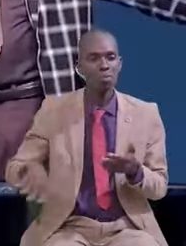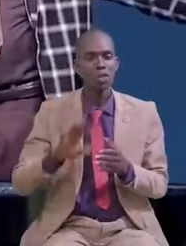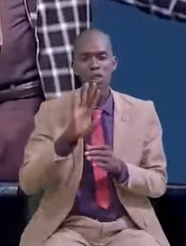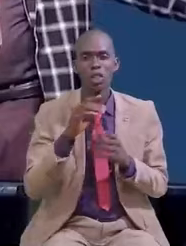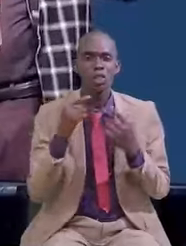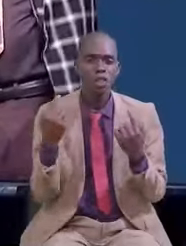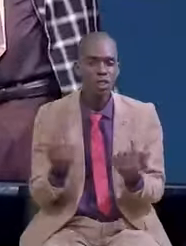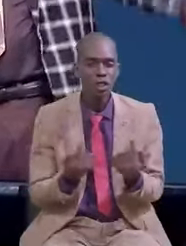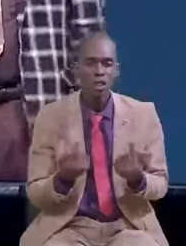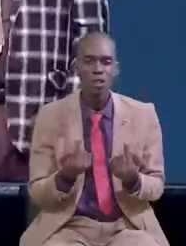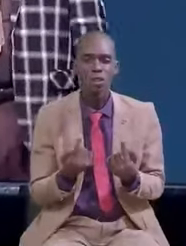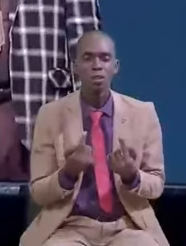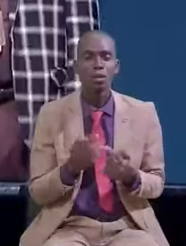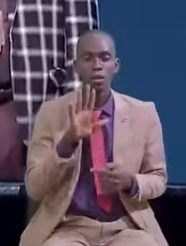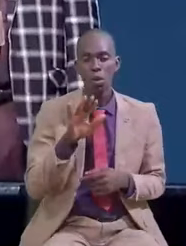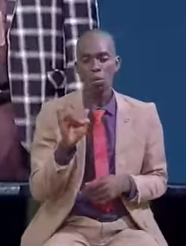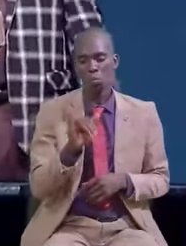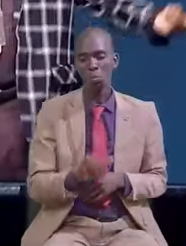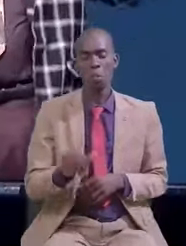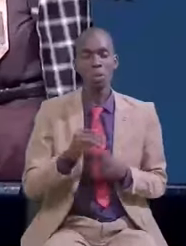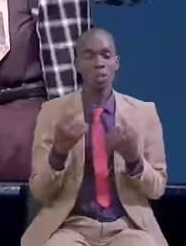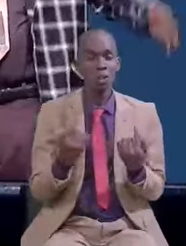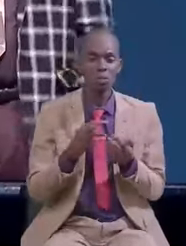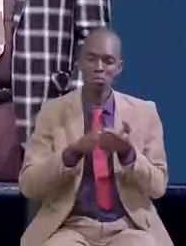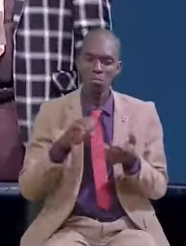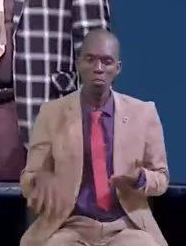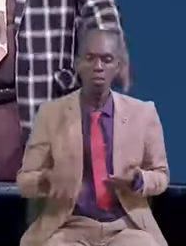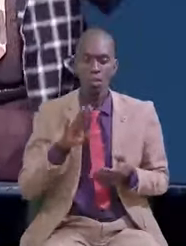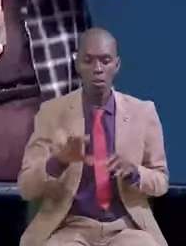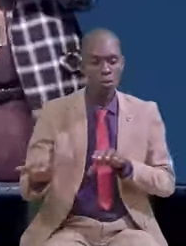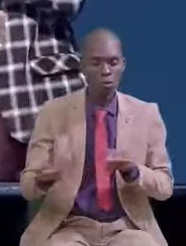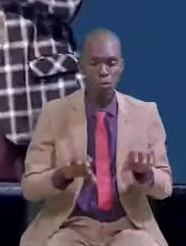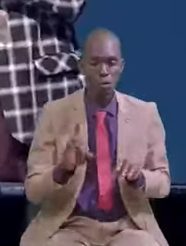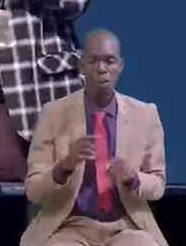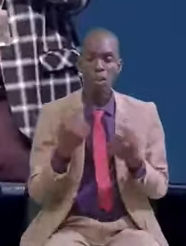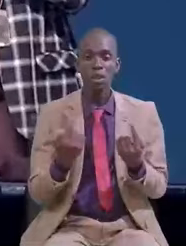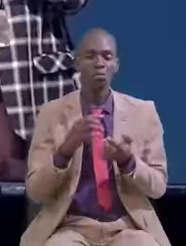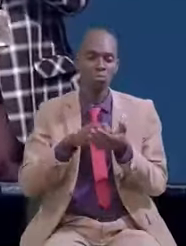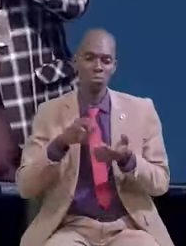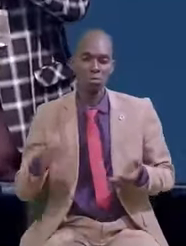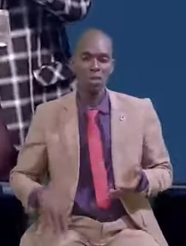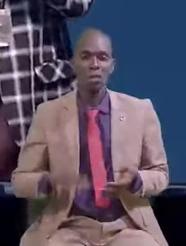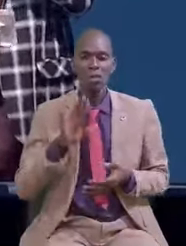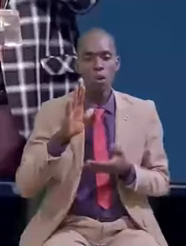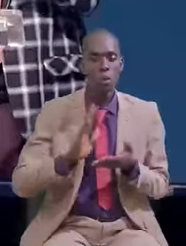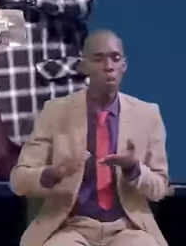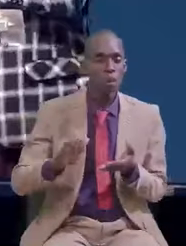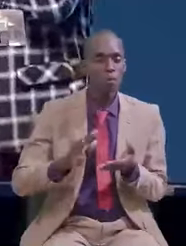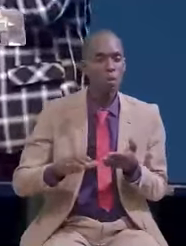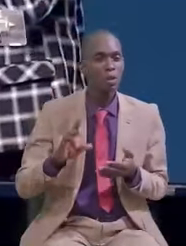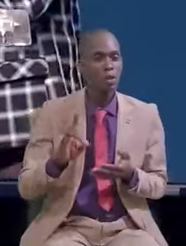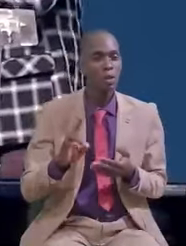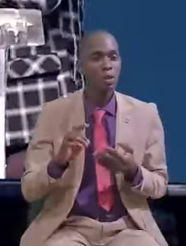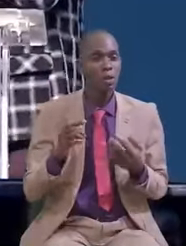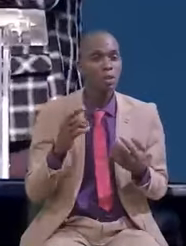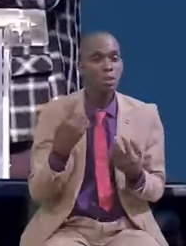vos péchés communs, vous les péchés que vous avez commis, vos péchés charnels,